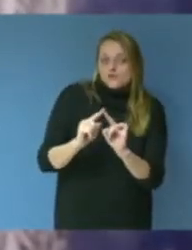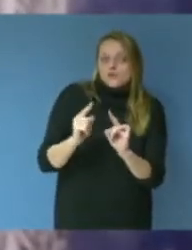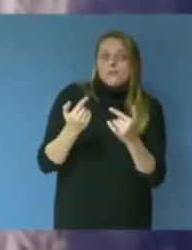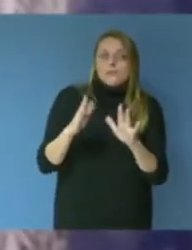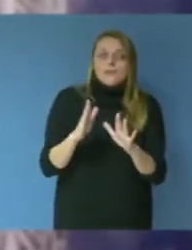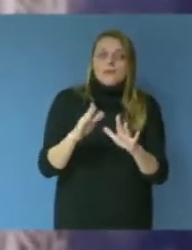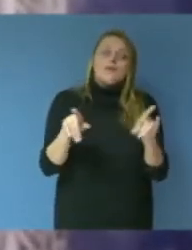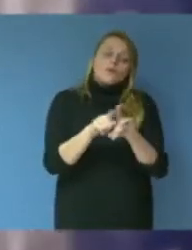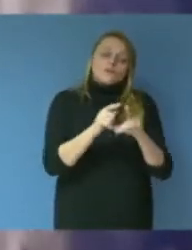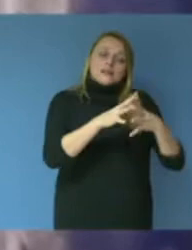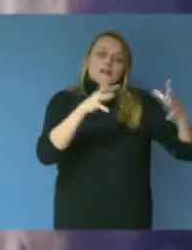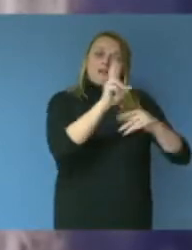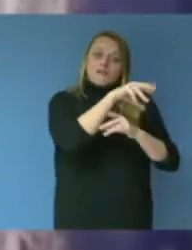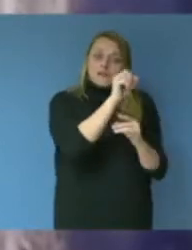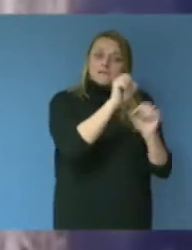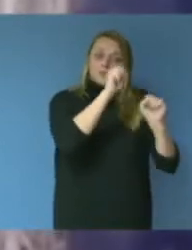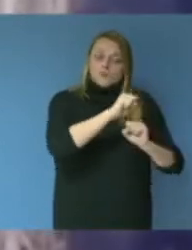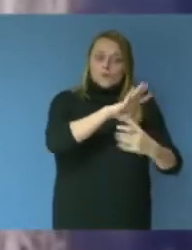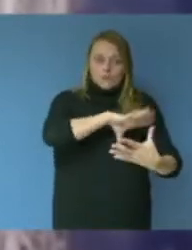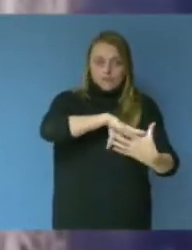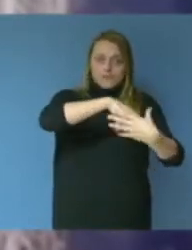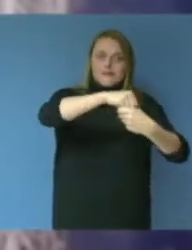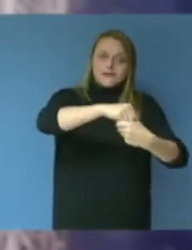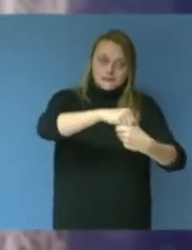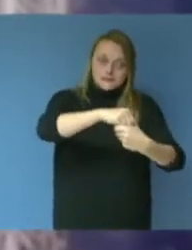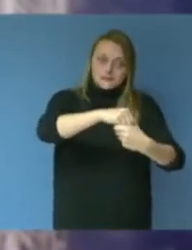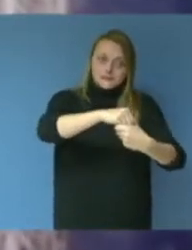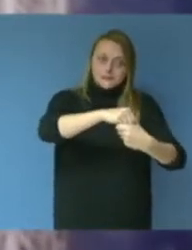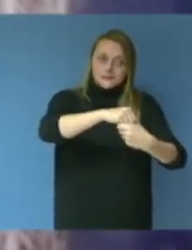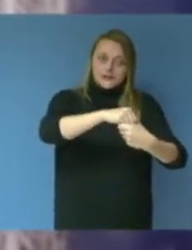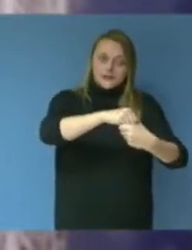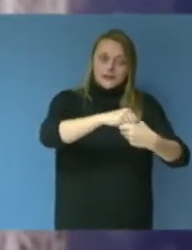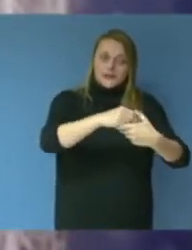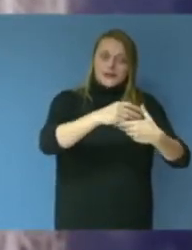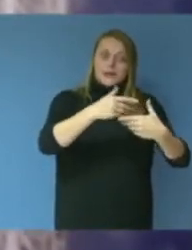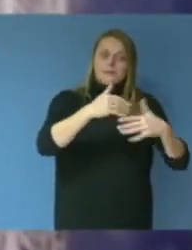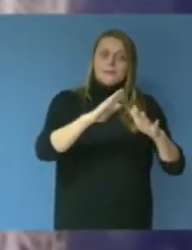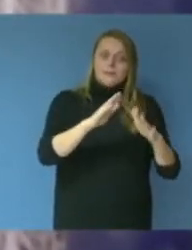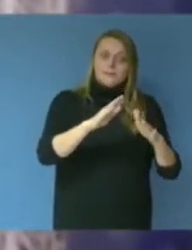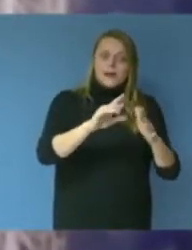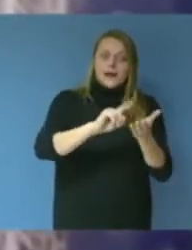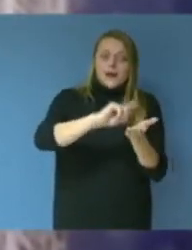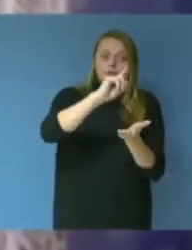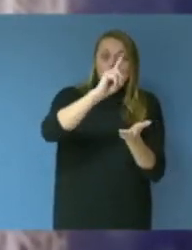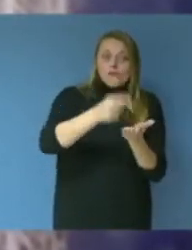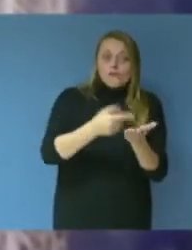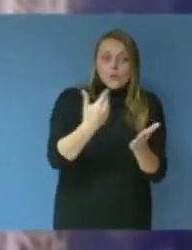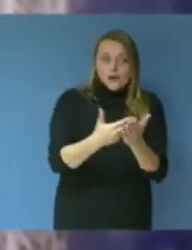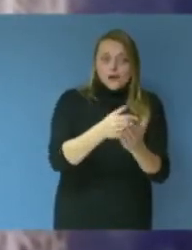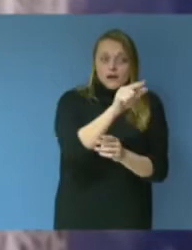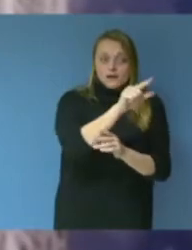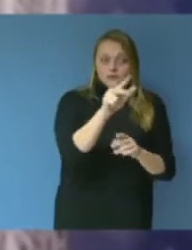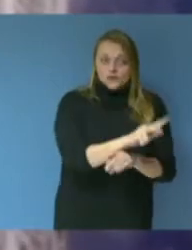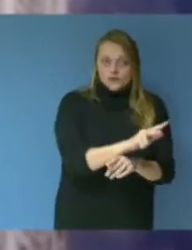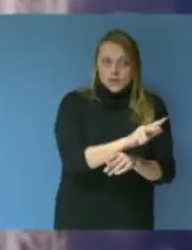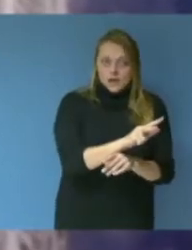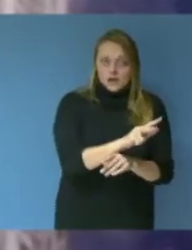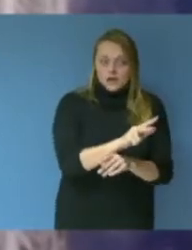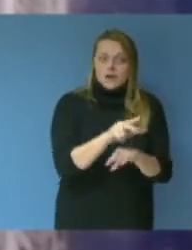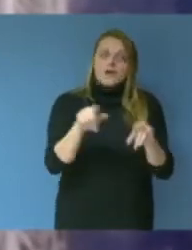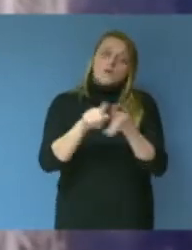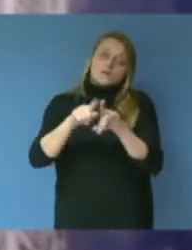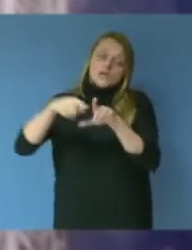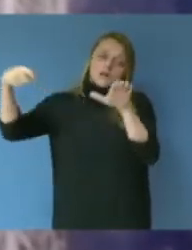du Grand Reims, mais qui n'abonde ce fonds pour le Grand Reims à 2 tiers et qui n'abonde ce fonds régional que 1 tiers.